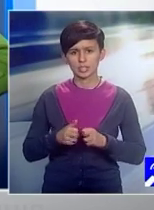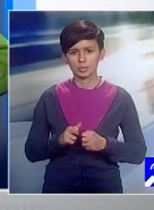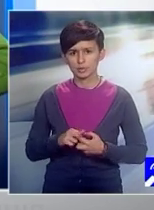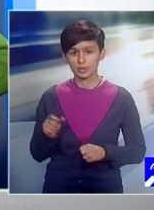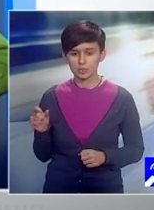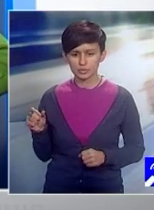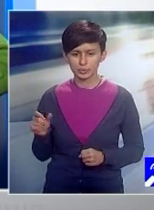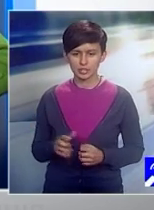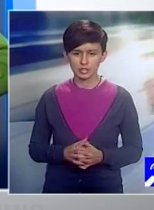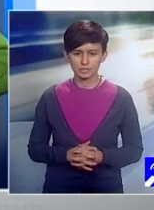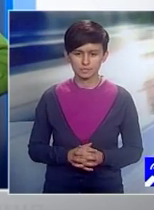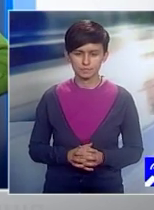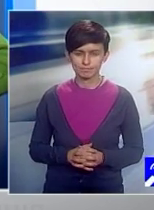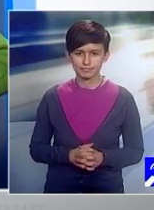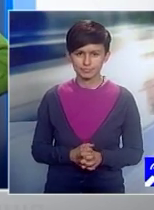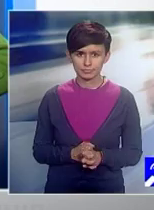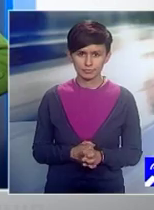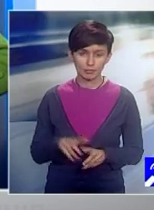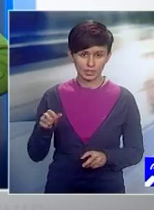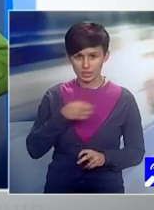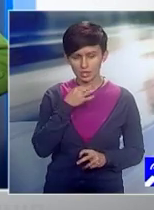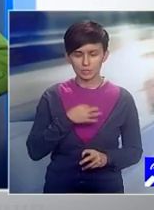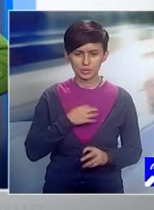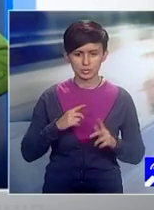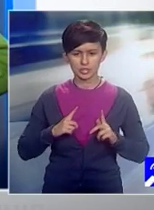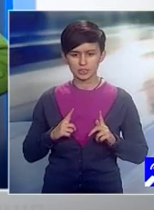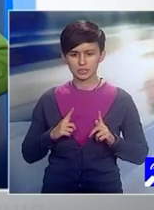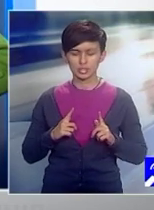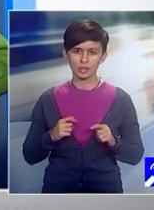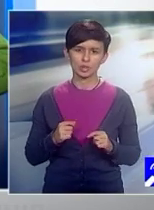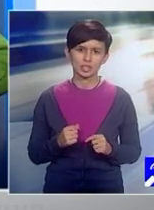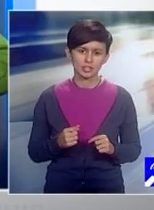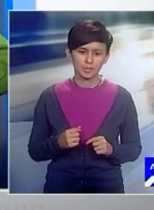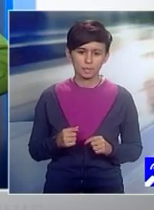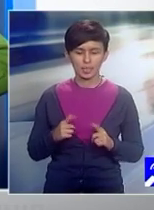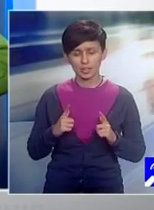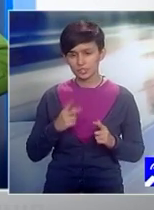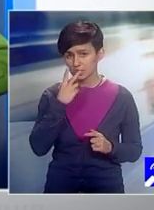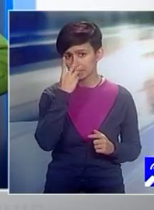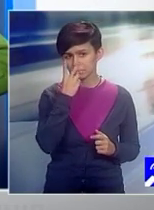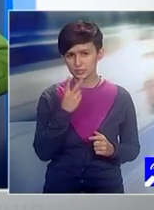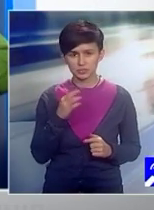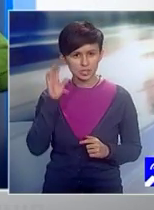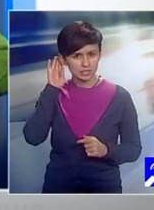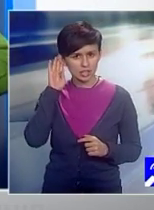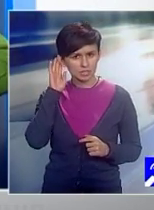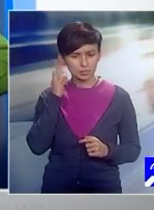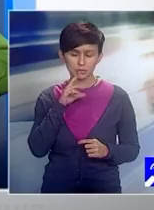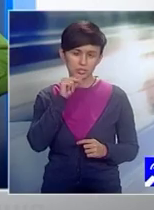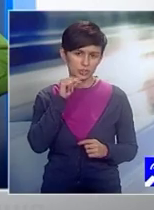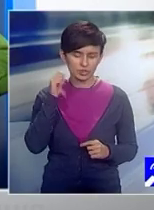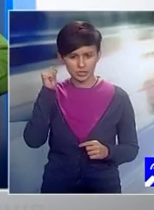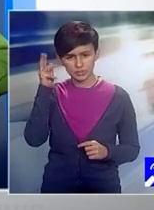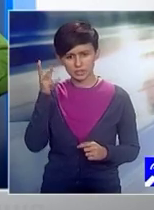subiecte. Stai cu ei și lasă-i pe ei să definească, vezi ce se vorbește zilnic, vezi care sunt marile lor probleme care răiesc